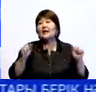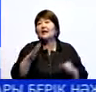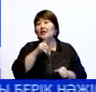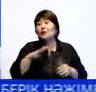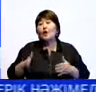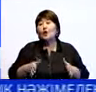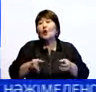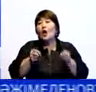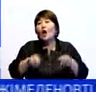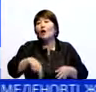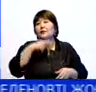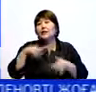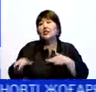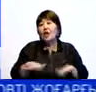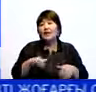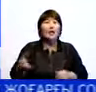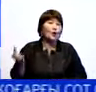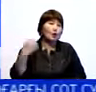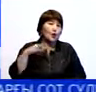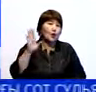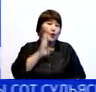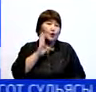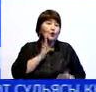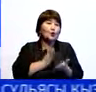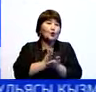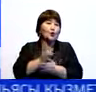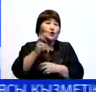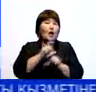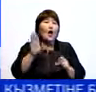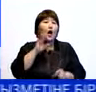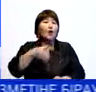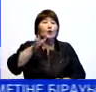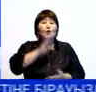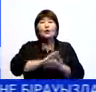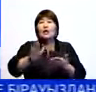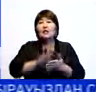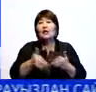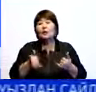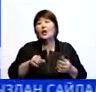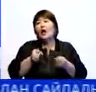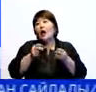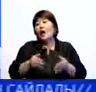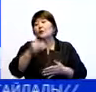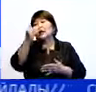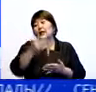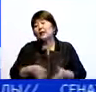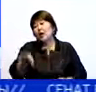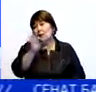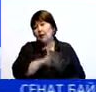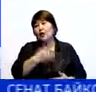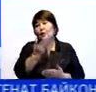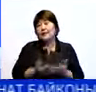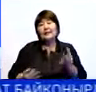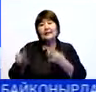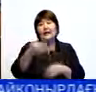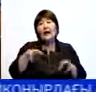мезгіліндегі жол қауіпсіздігі шаралары және Қызылорда су жүйесі кәсіпорнының ауыз суды залалсыздандыру үшін қауіпсіз реагенттерді пайдалану мәселесі